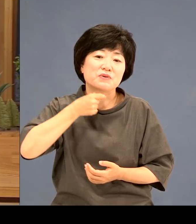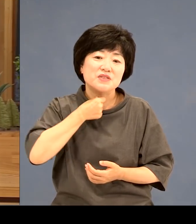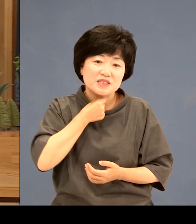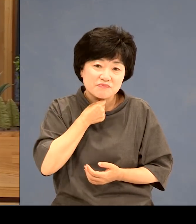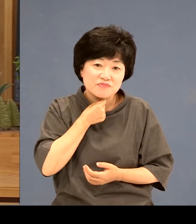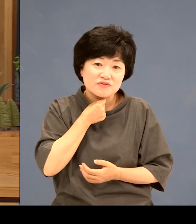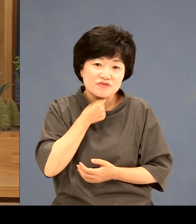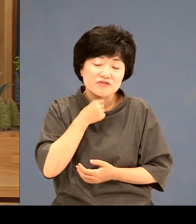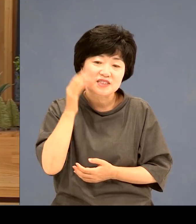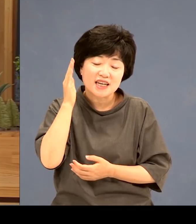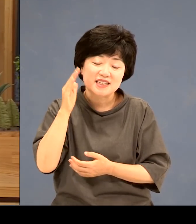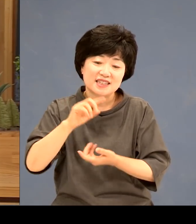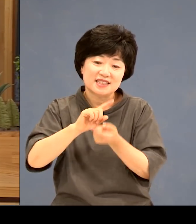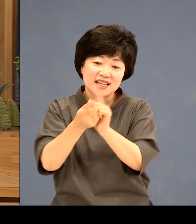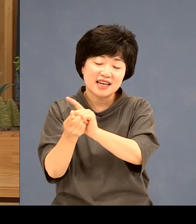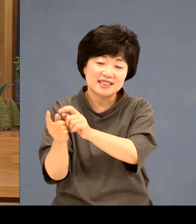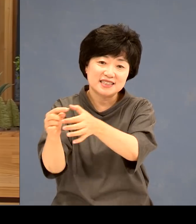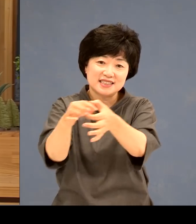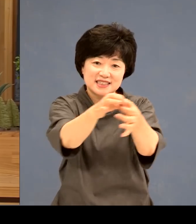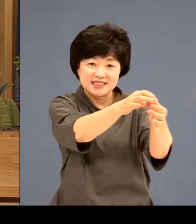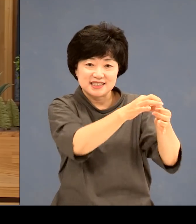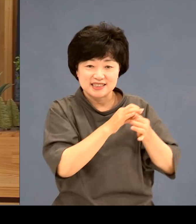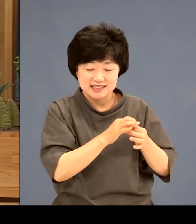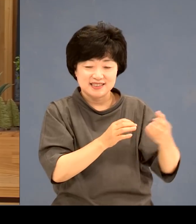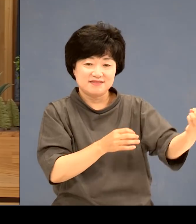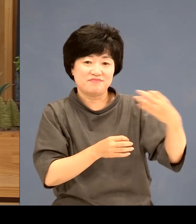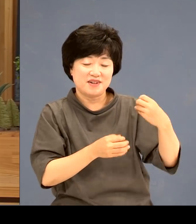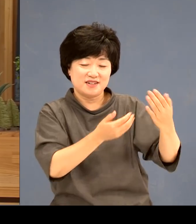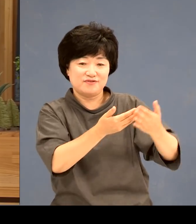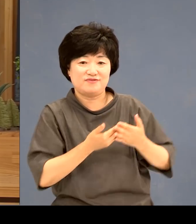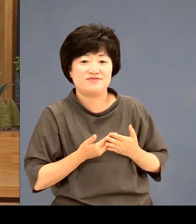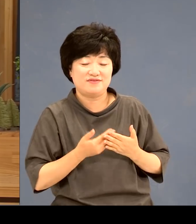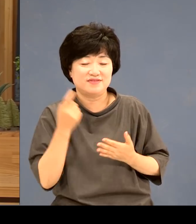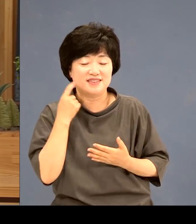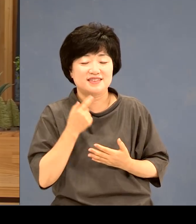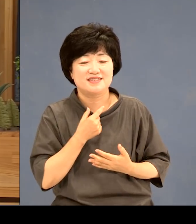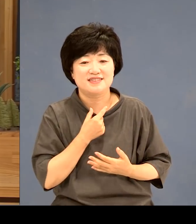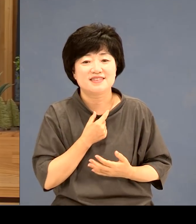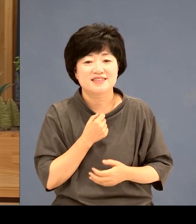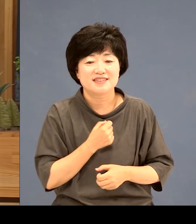아버지에게 듣고 싶었던 얘기를 들은 것 같아요. 우리 아버지한테.